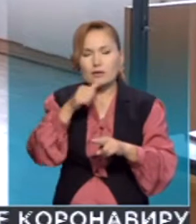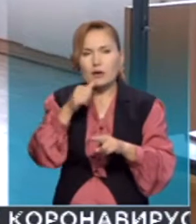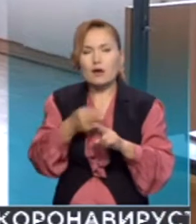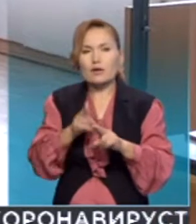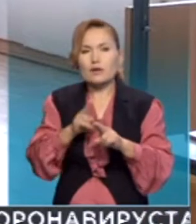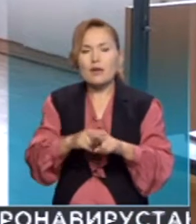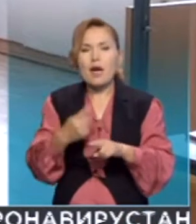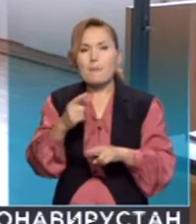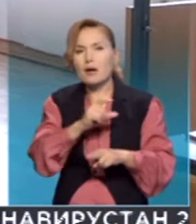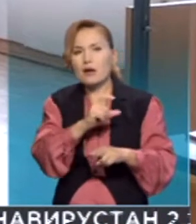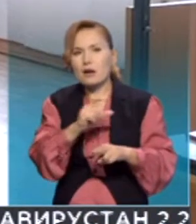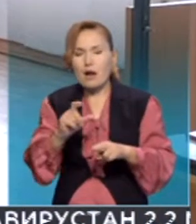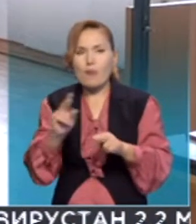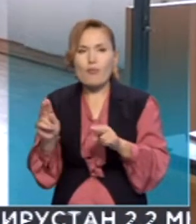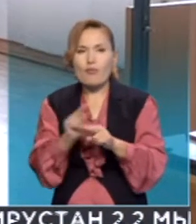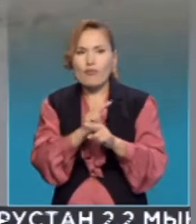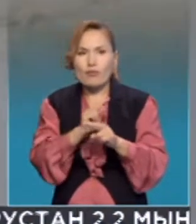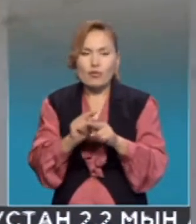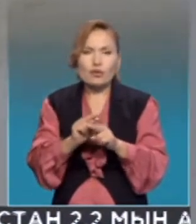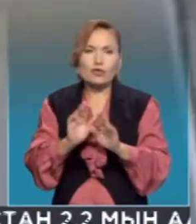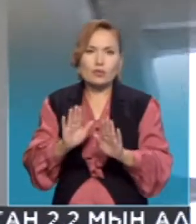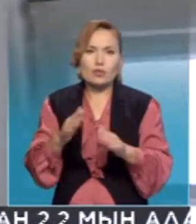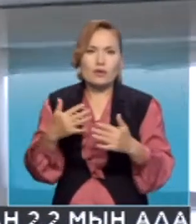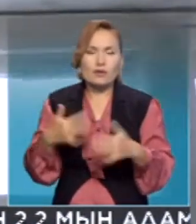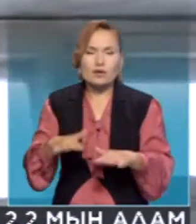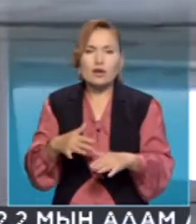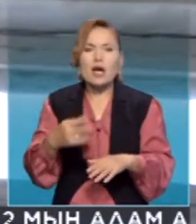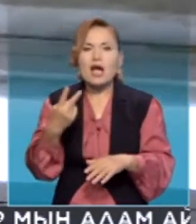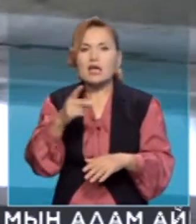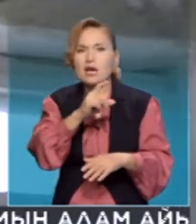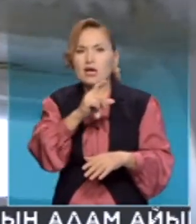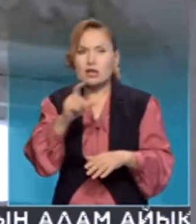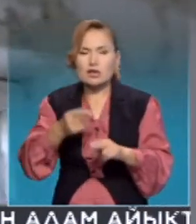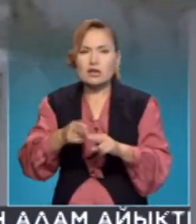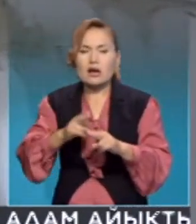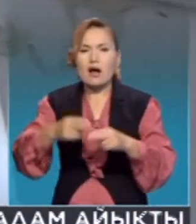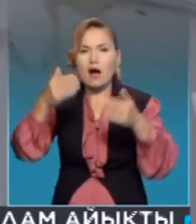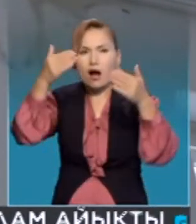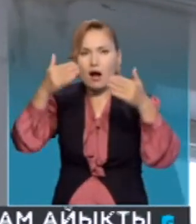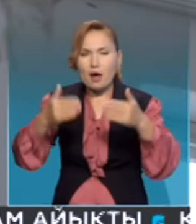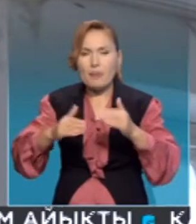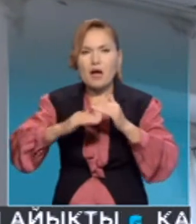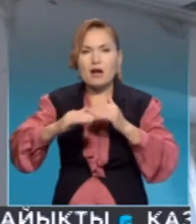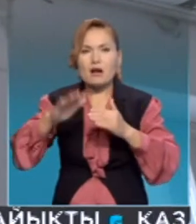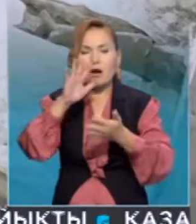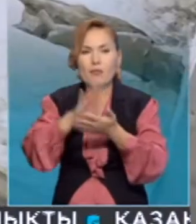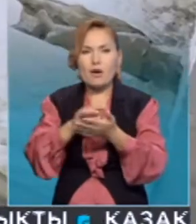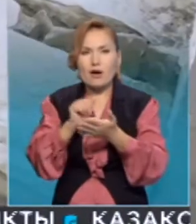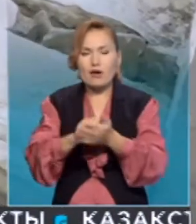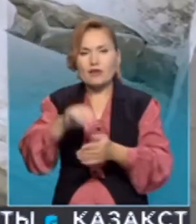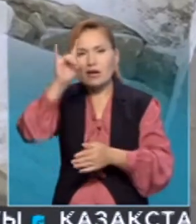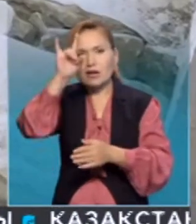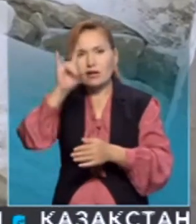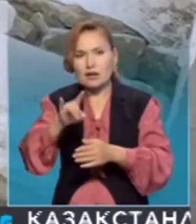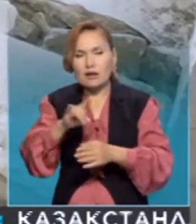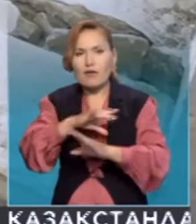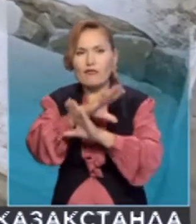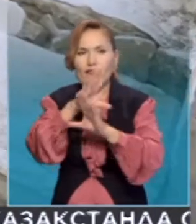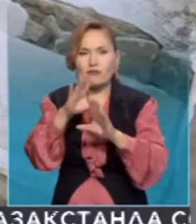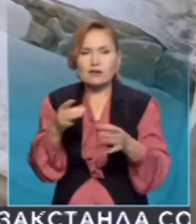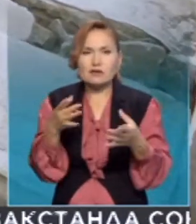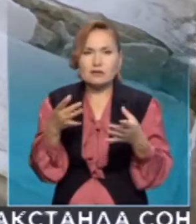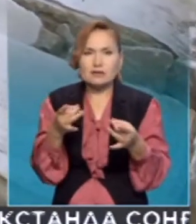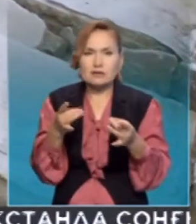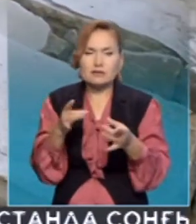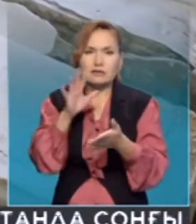қабаттағы бөлмелерді әктеп сырлаудан аспайды. Жоғары қабатта қабырғалардан бөлек едендері шіріп, терезе жақтауларына дейін қопсып